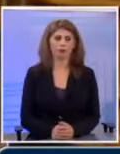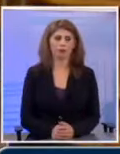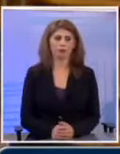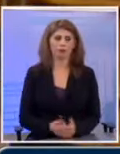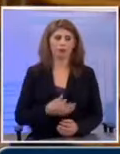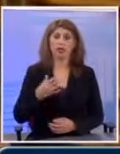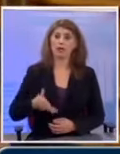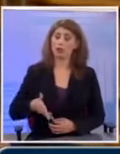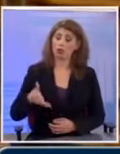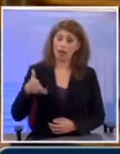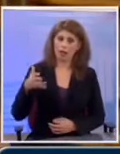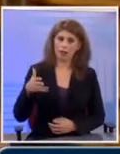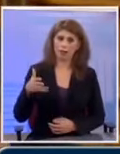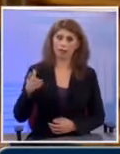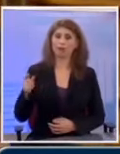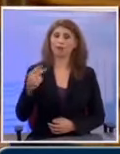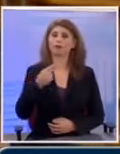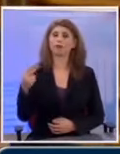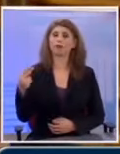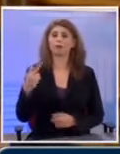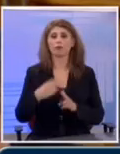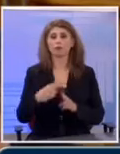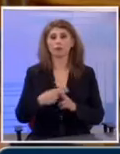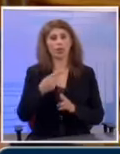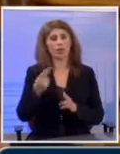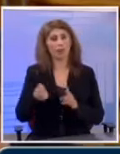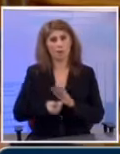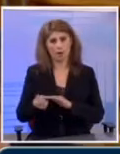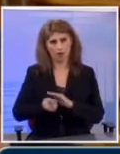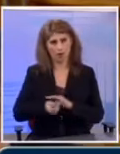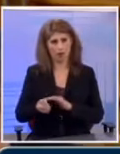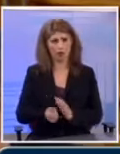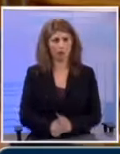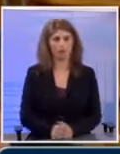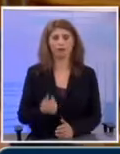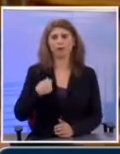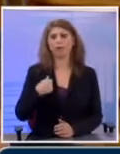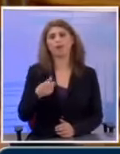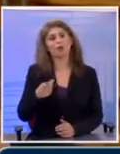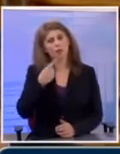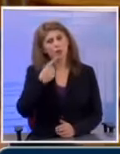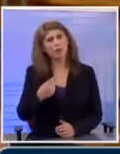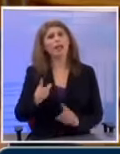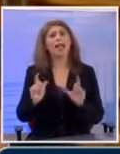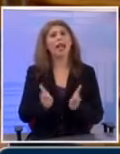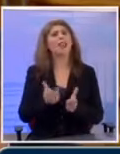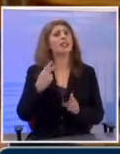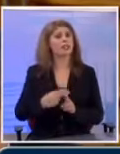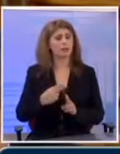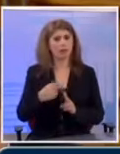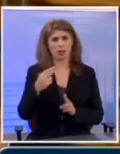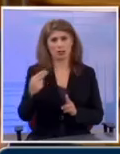Κύριε Μητσοτάκη, στα θέματα, στο κρίσιμο θέμα του προσφυγικού, που όπως είπα αποτελεί ένα εθνική σημασία